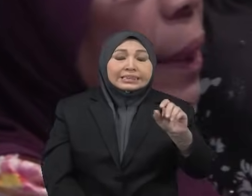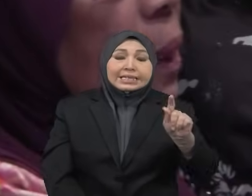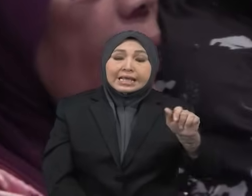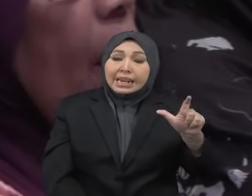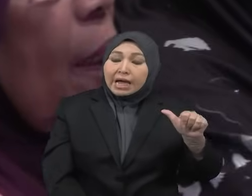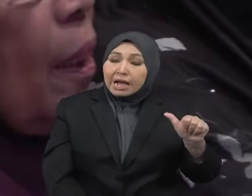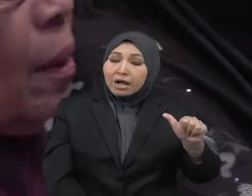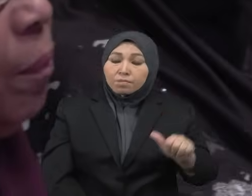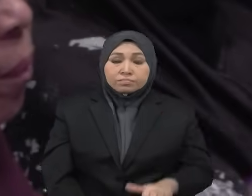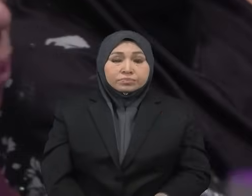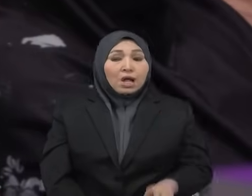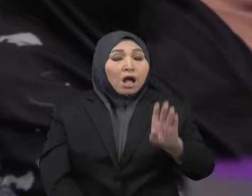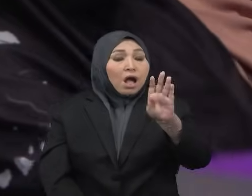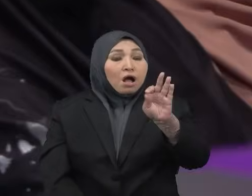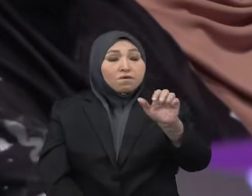Faqatila.